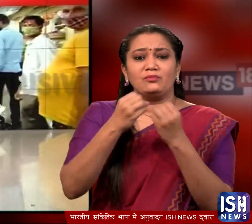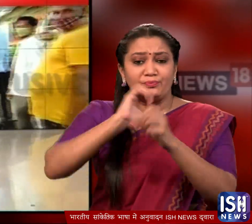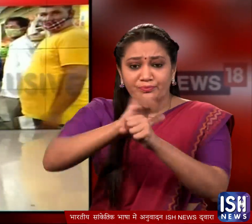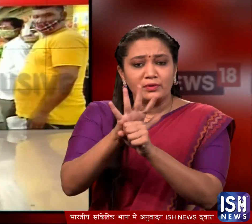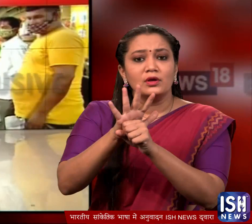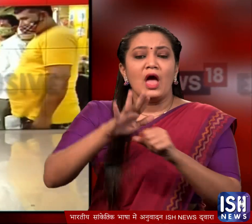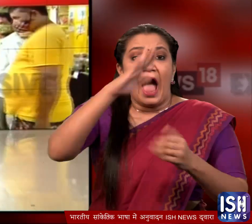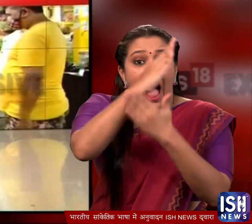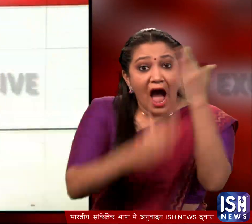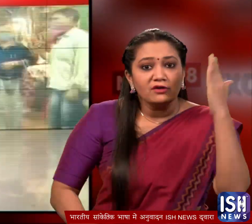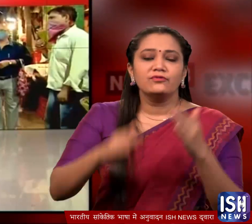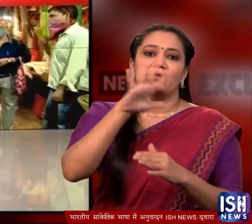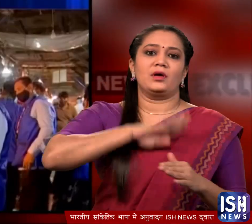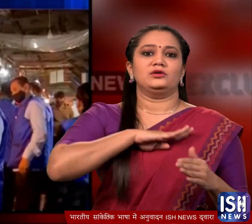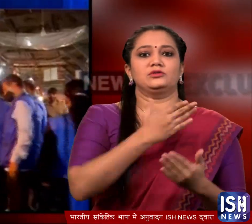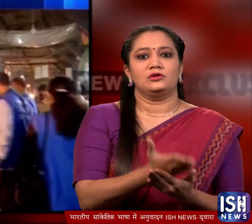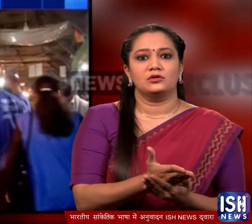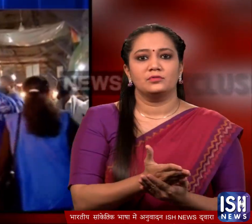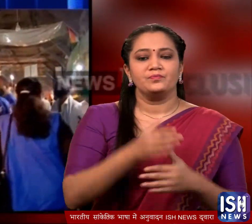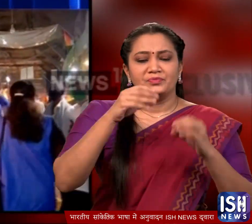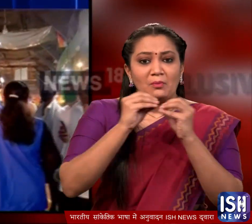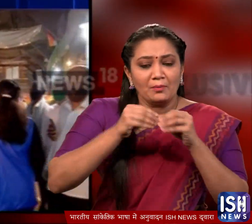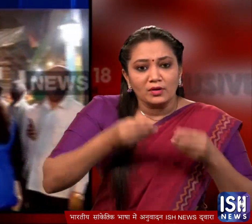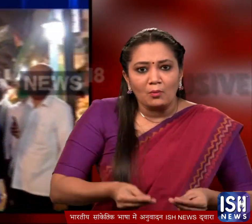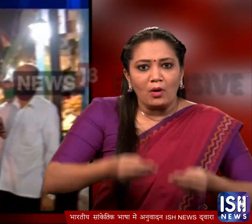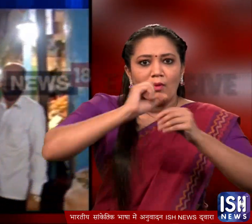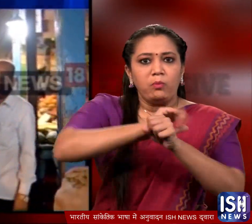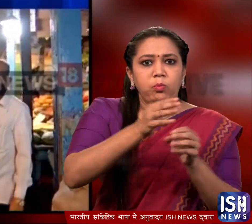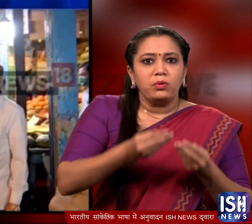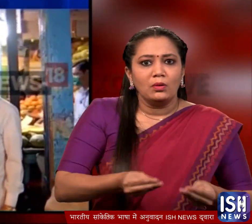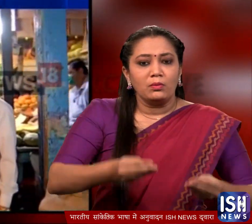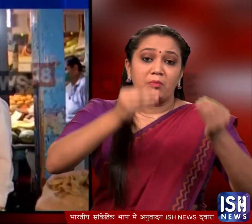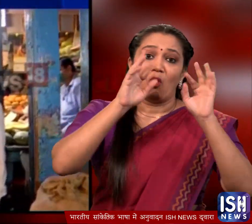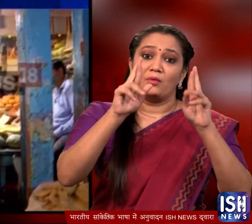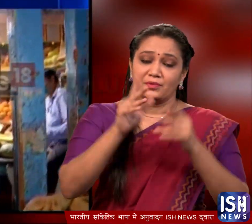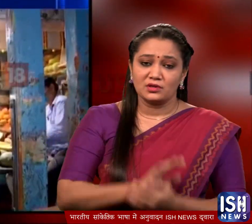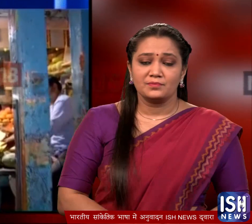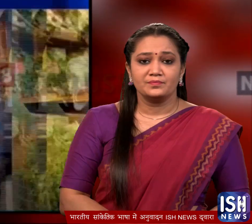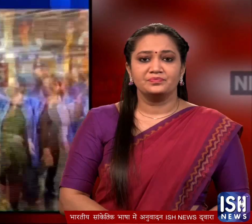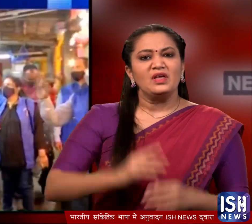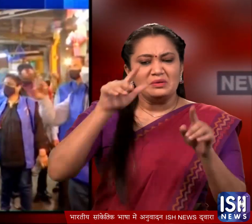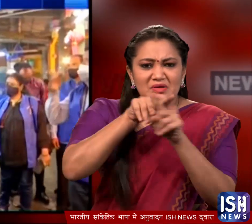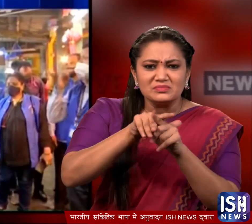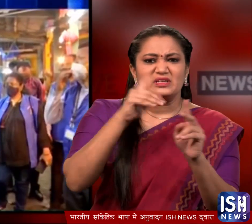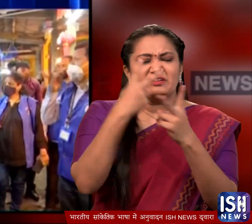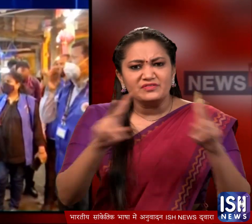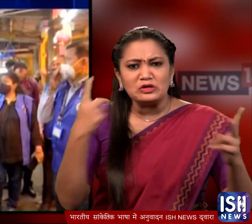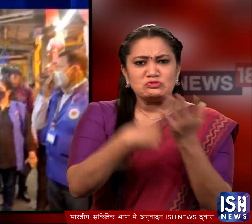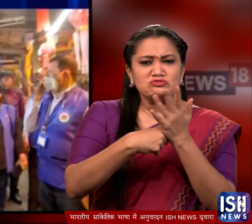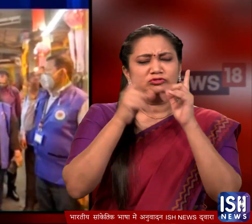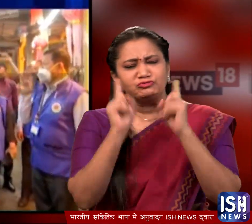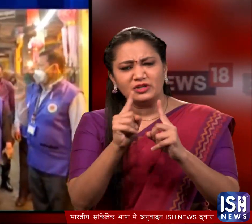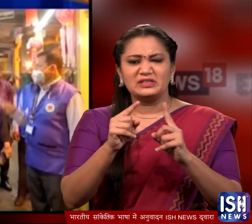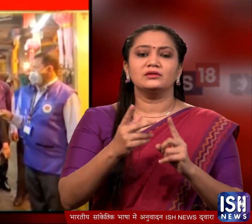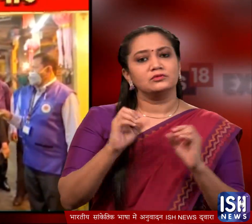आधे अकेले महाराष्ट्र से हैं, जिससे मुंबई में फिर से कोरोना के फैलने का खतरा बढ़ता जा रहा है। जिसे देखते हुए बीएमसी ने शहर में कोरोना नियमों का सख्ती